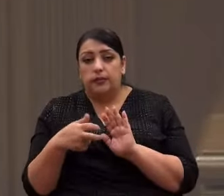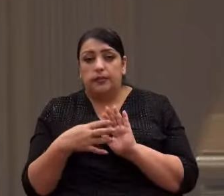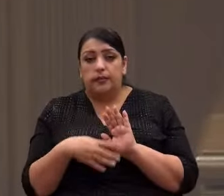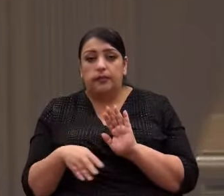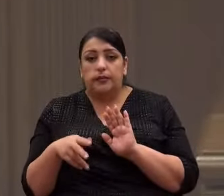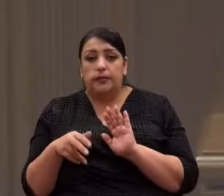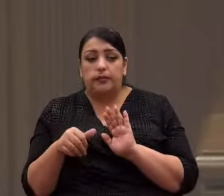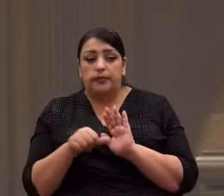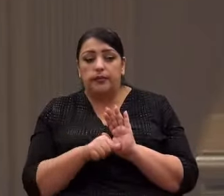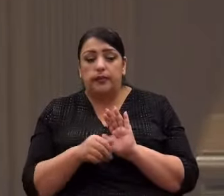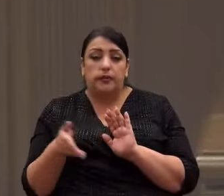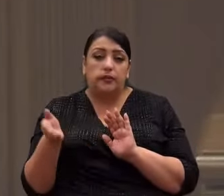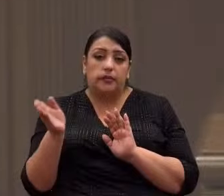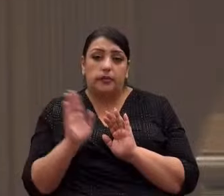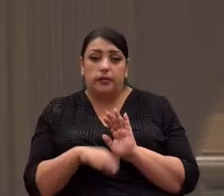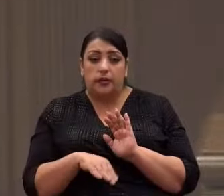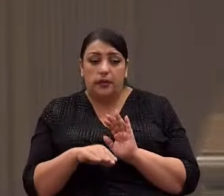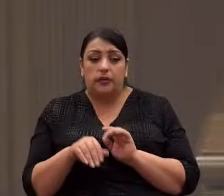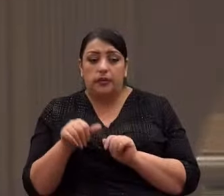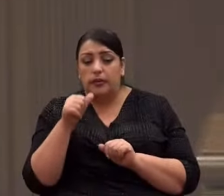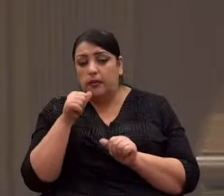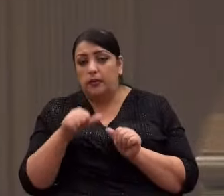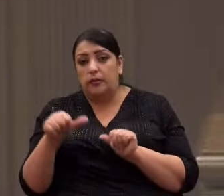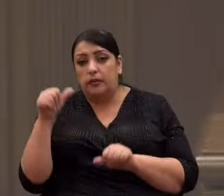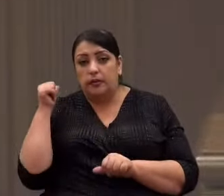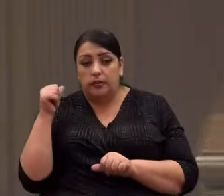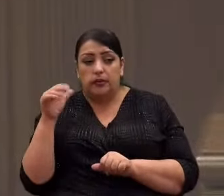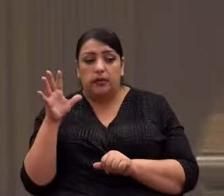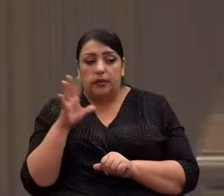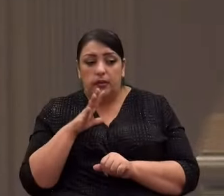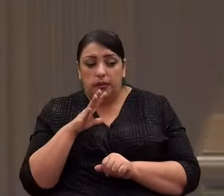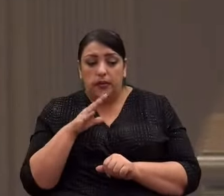1896 քրեական վարույթով նախորդ տարվա նույն ժամանակահատվածի